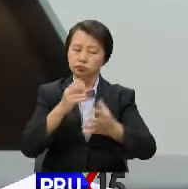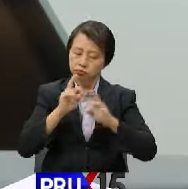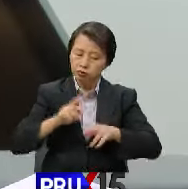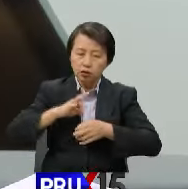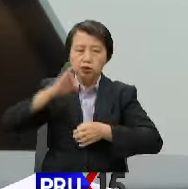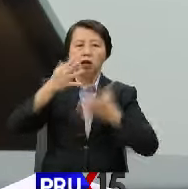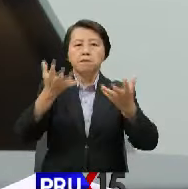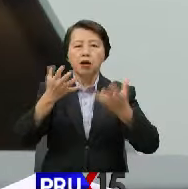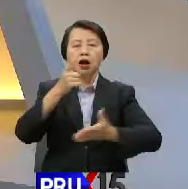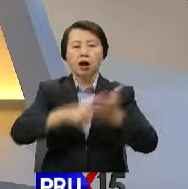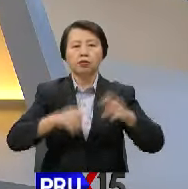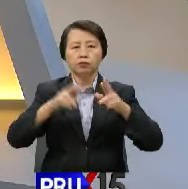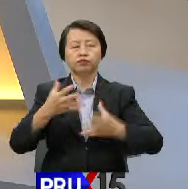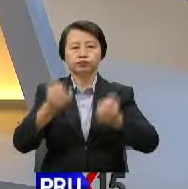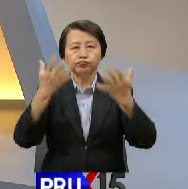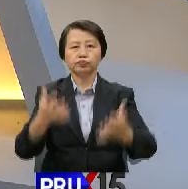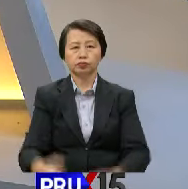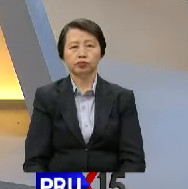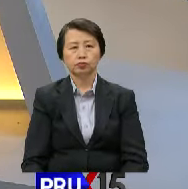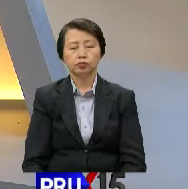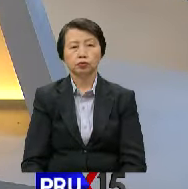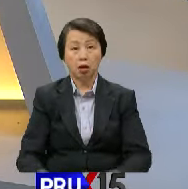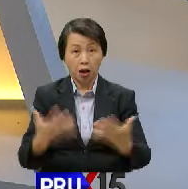Apa yang dimaksud itu